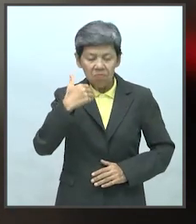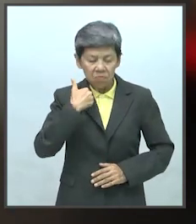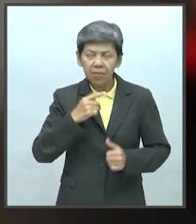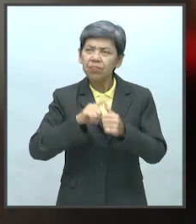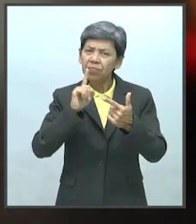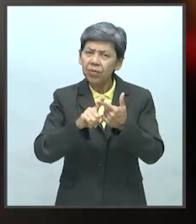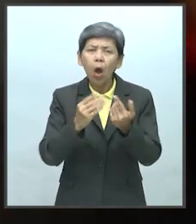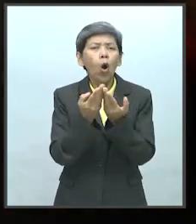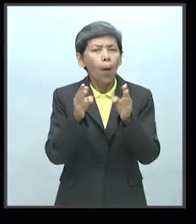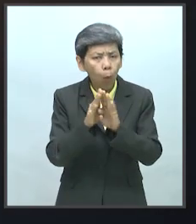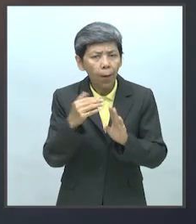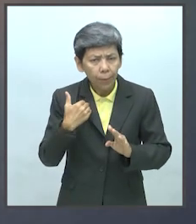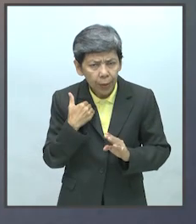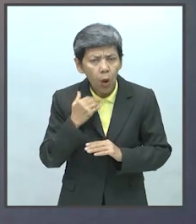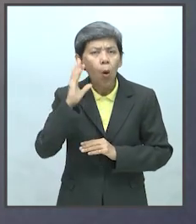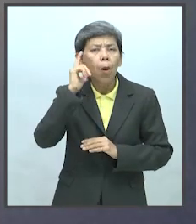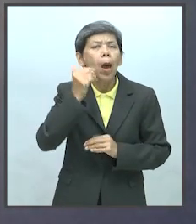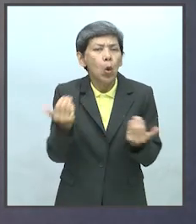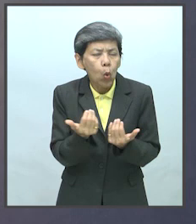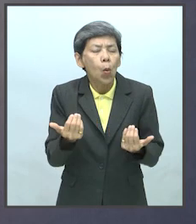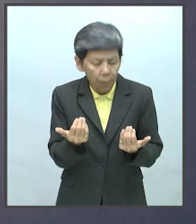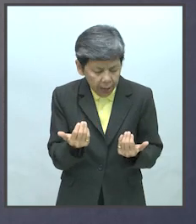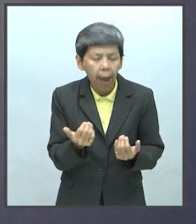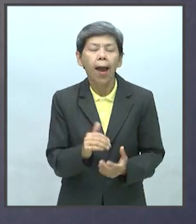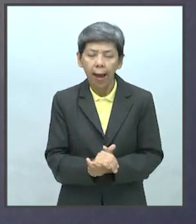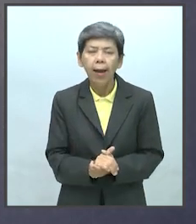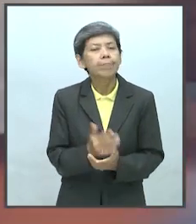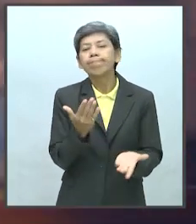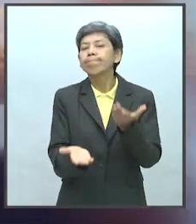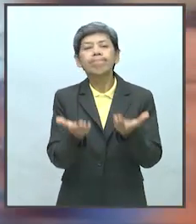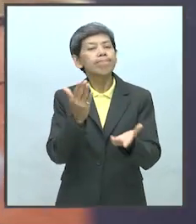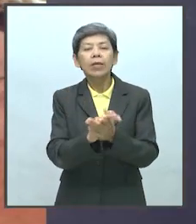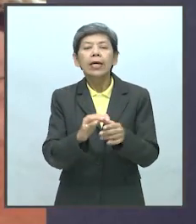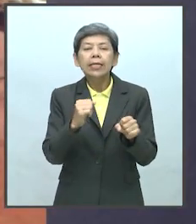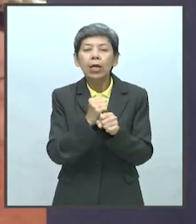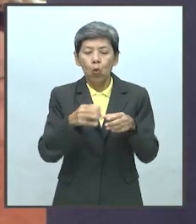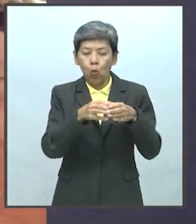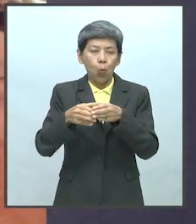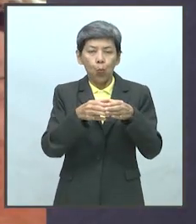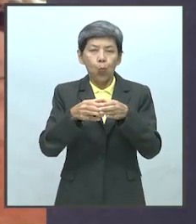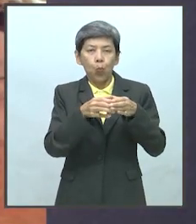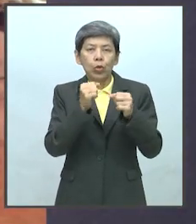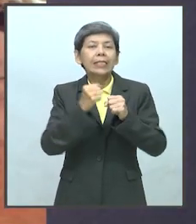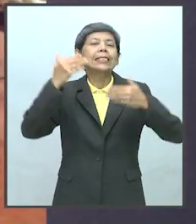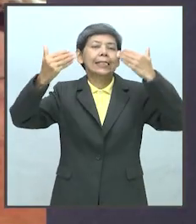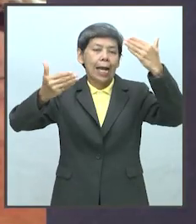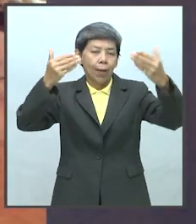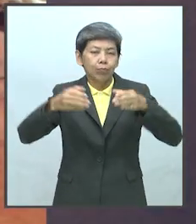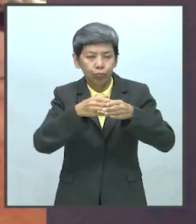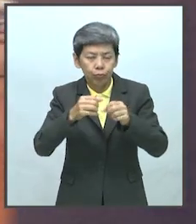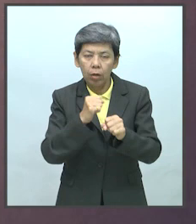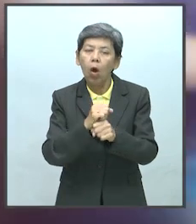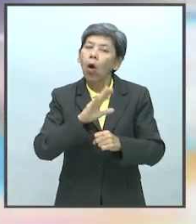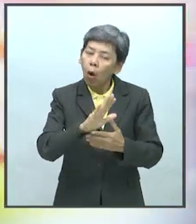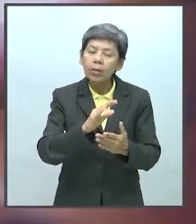างทีมาเรียนเป็นครอบครัวเป็นพ่อแม่ลูกแบบนี้ก็ได้หรือว่าขึ้นมาจัดเป็นกรุ๊ปขึ้นมาเพราะว่าเป็นกิจกรรมนะครับของทาง